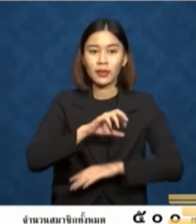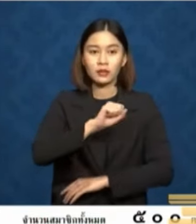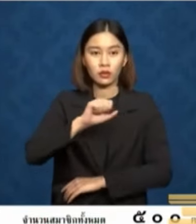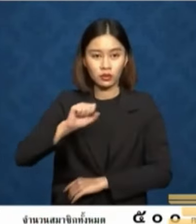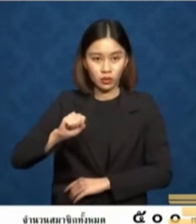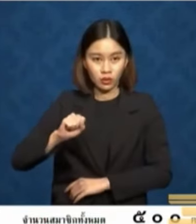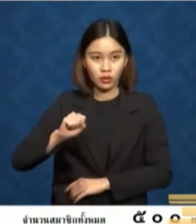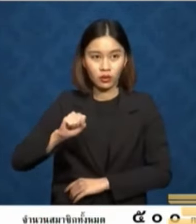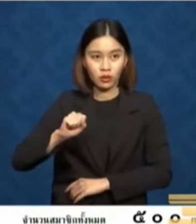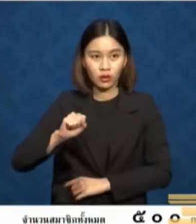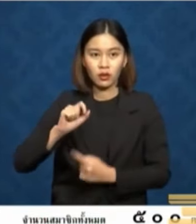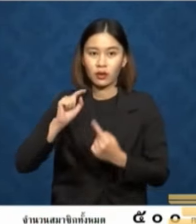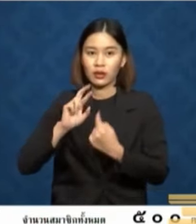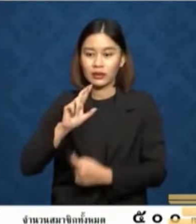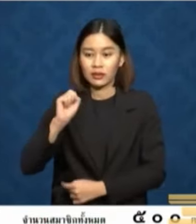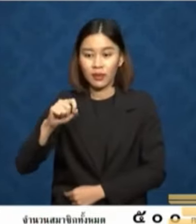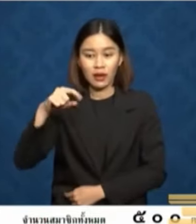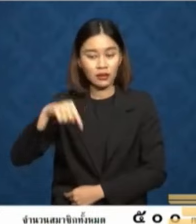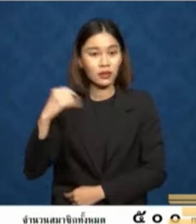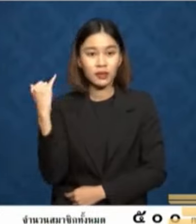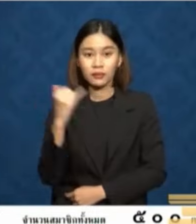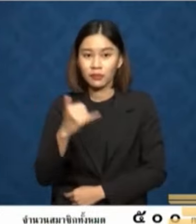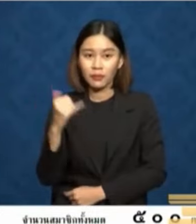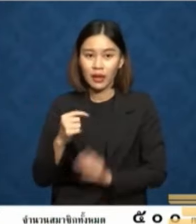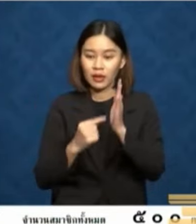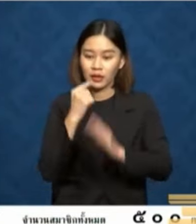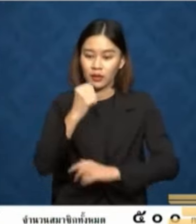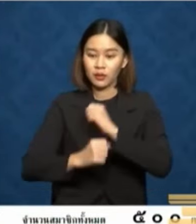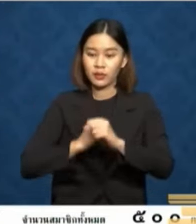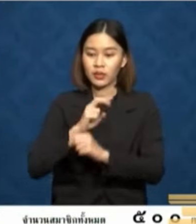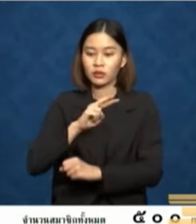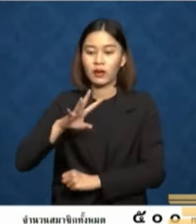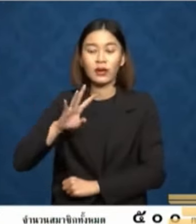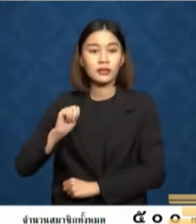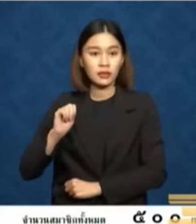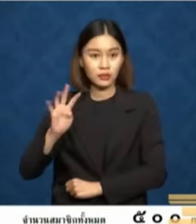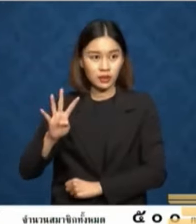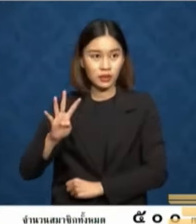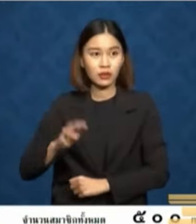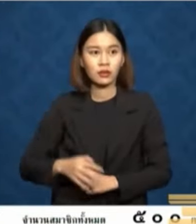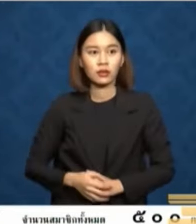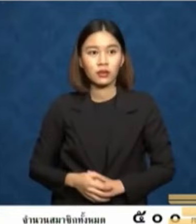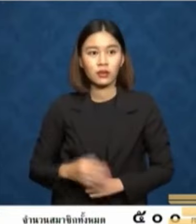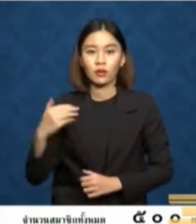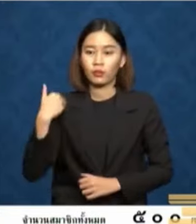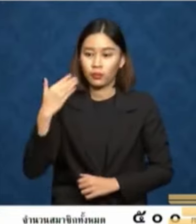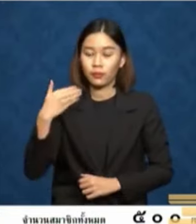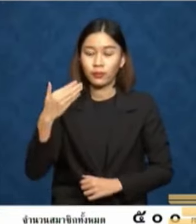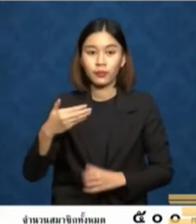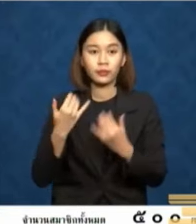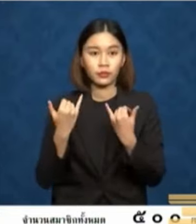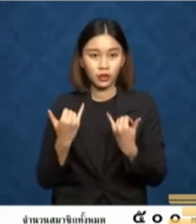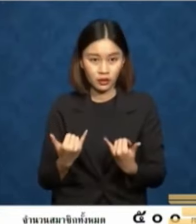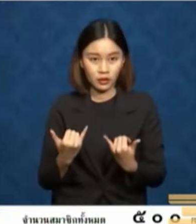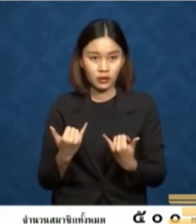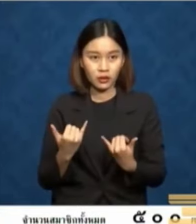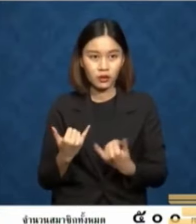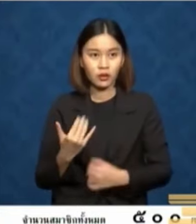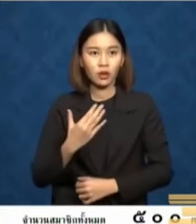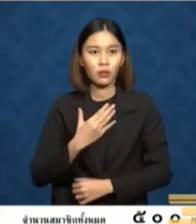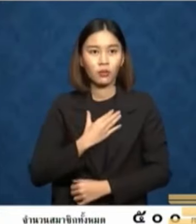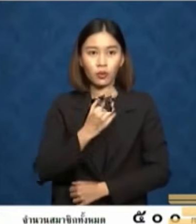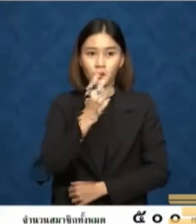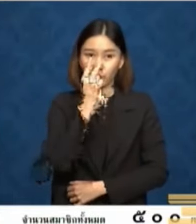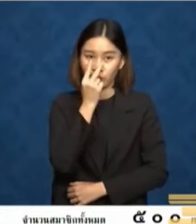มาเข้าสภามาแห่งนี้ตั้งแต่ปี2544จนกระทั่งปัจจุบันนี้ผมได้